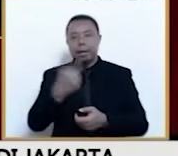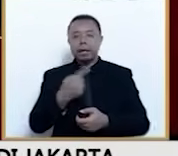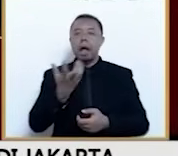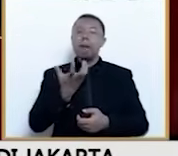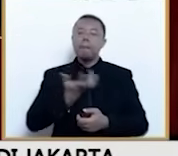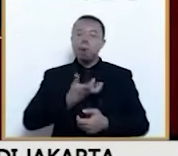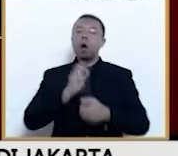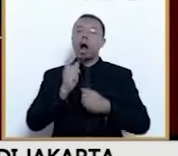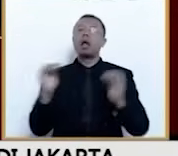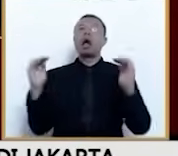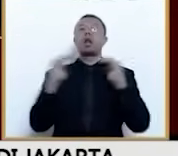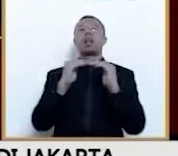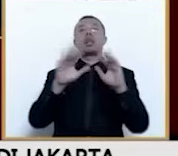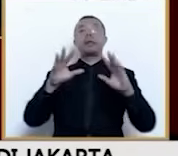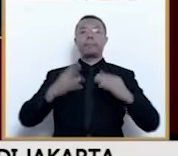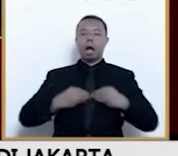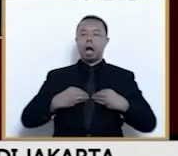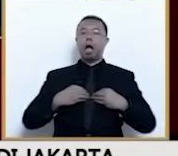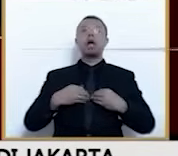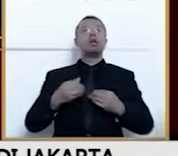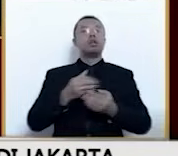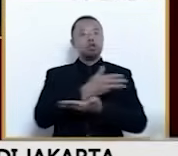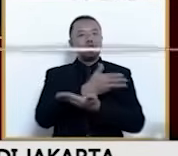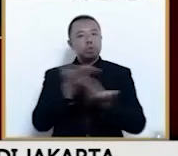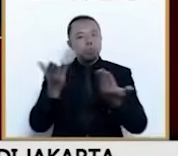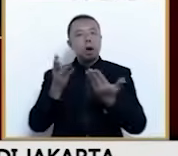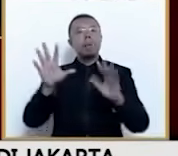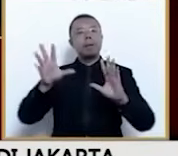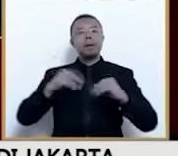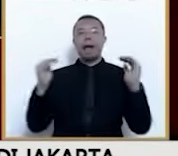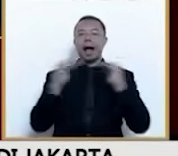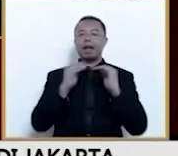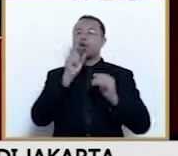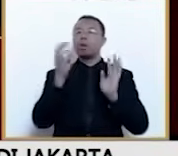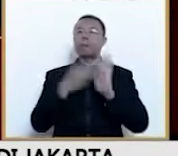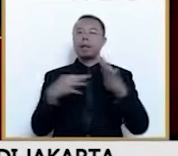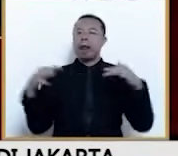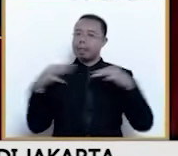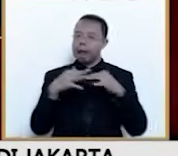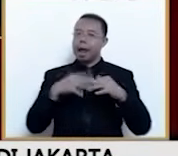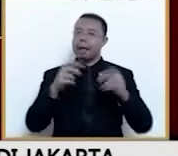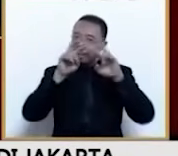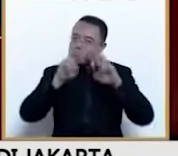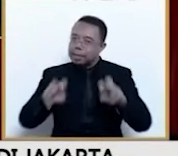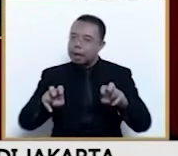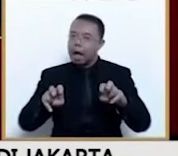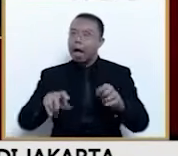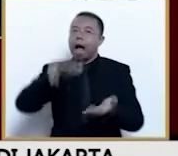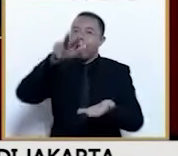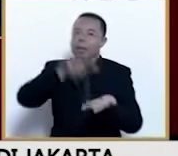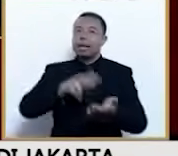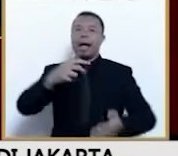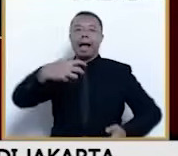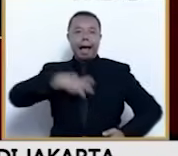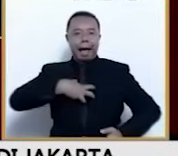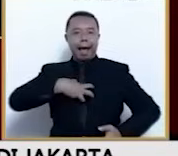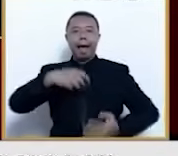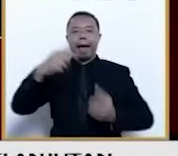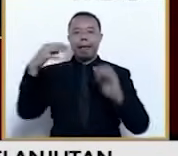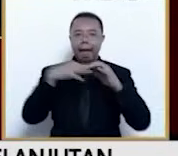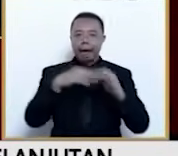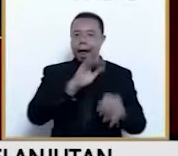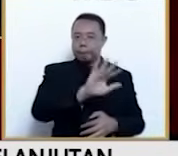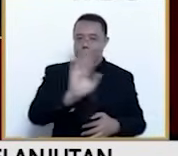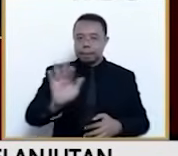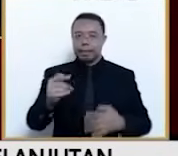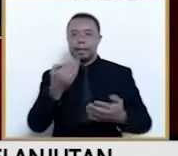ingin adanya keadilan, ya, keadilan di dalam bidang agraria. Kita akan cek legalitas kepemilikannya, kemudian kita